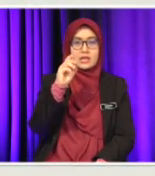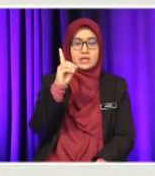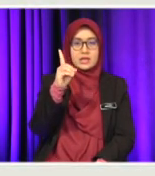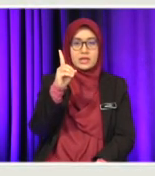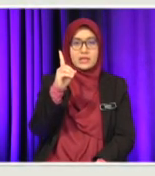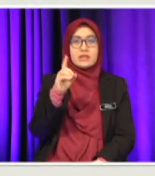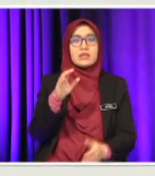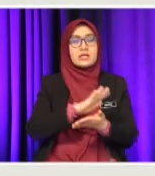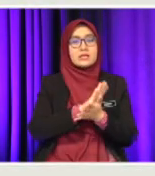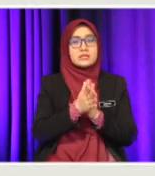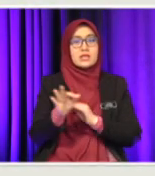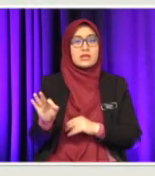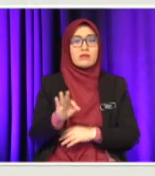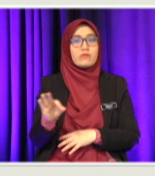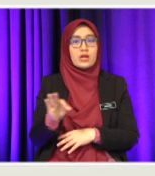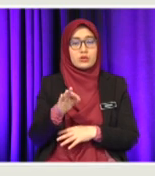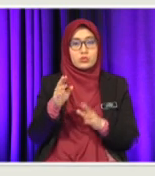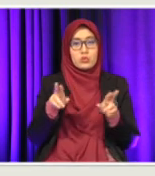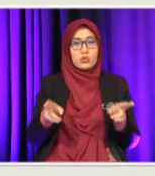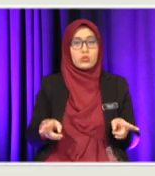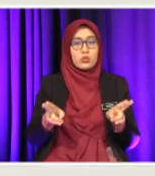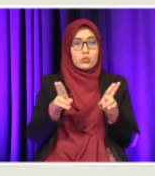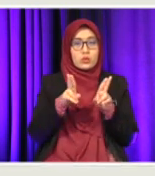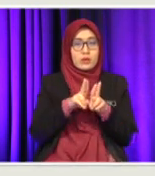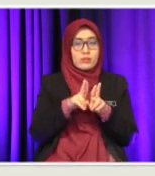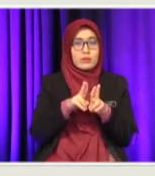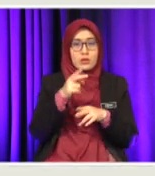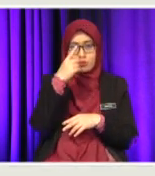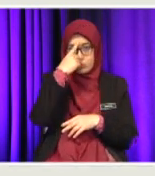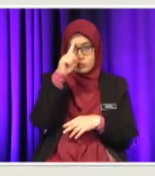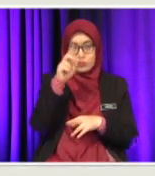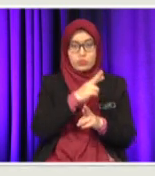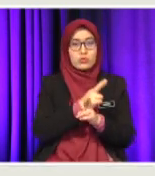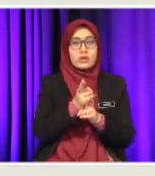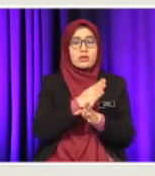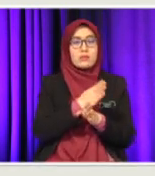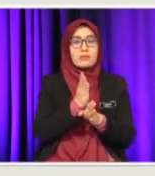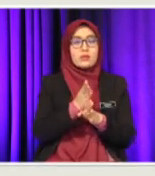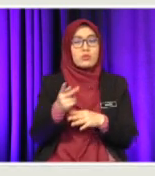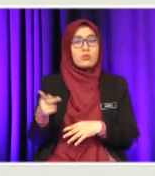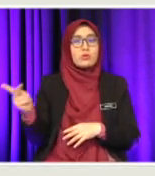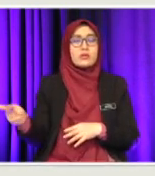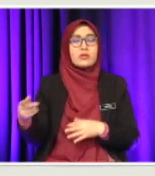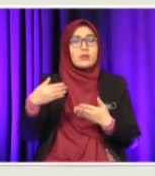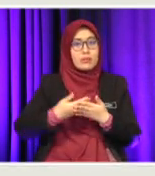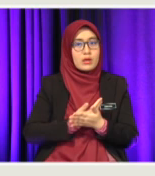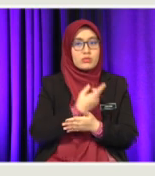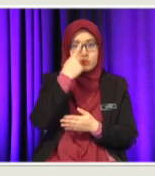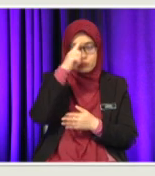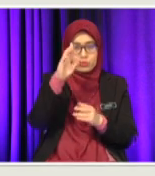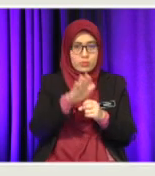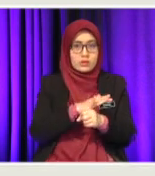utama untuk kita mereka bentuk satu produk baru supaya dia dapat memenuhi keperluan dan kehendak